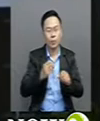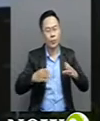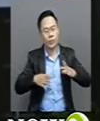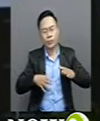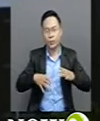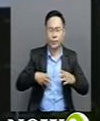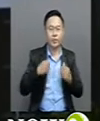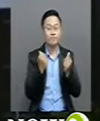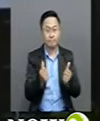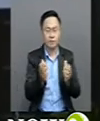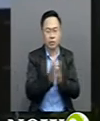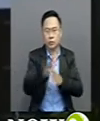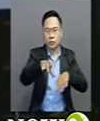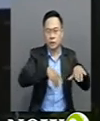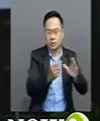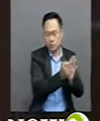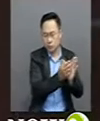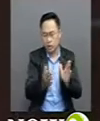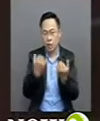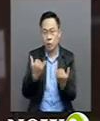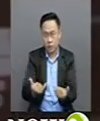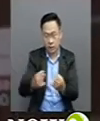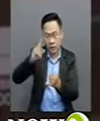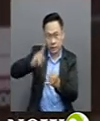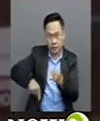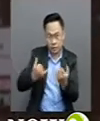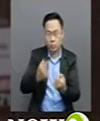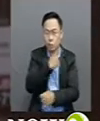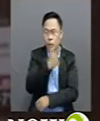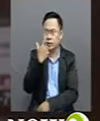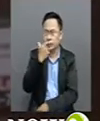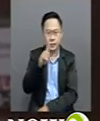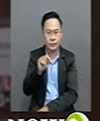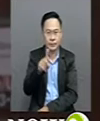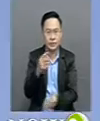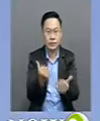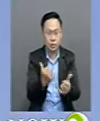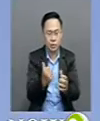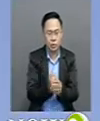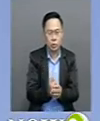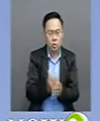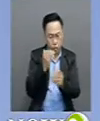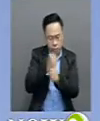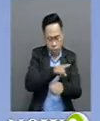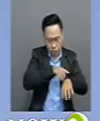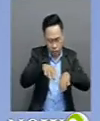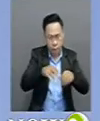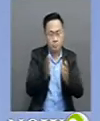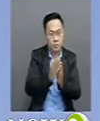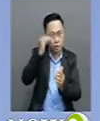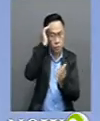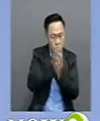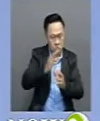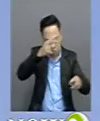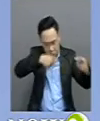านซึ่งเขาก็จะจัดจนถึงวันอาทิตย์นี้ผู้จัดงานบอกนะคะว่าเรื่องของมาตรการรักษาความปลอดภัยต่างๆก็เตรียมป้องกันเอ